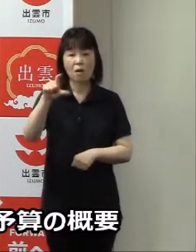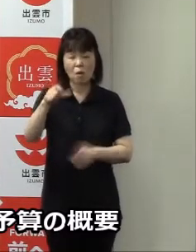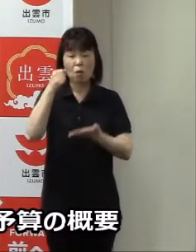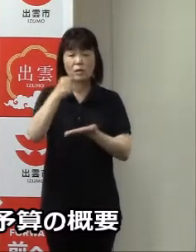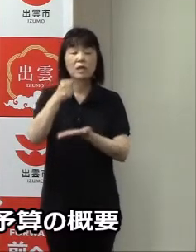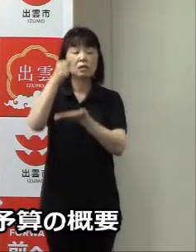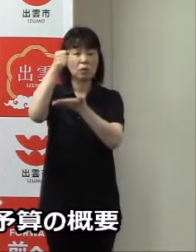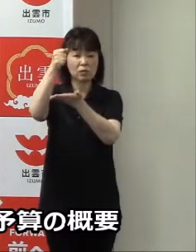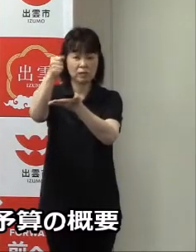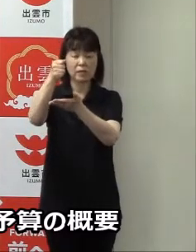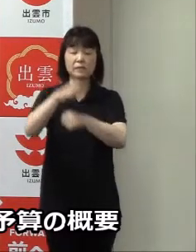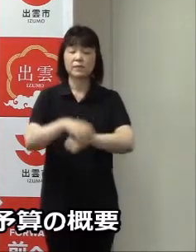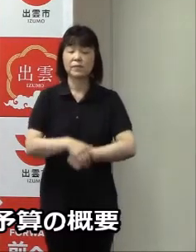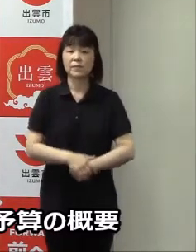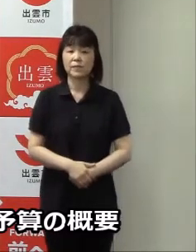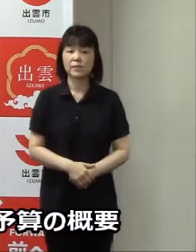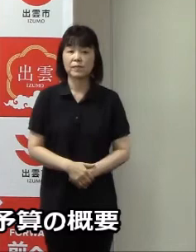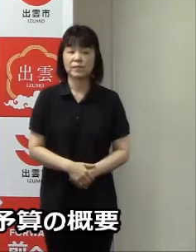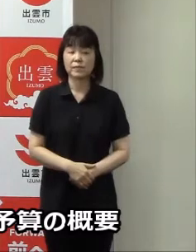上するものであります。